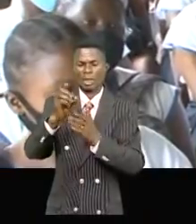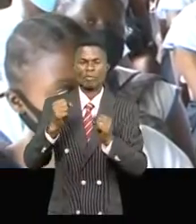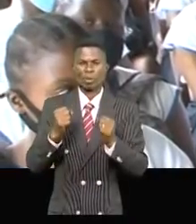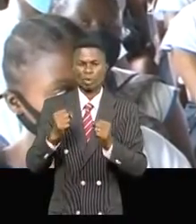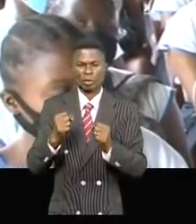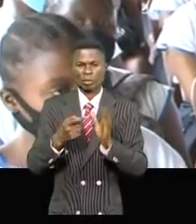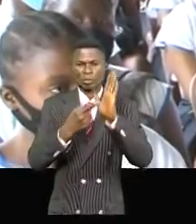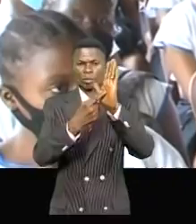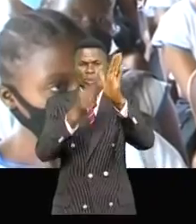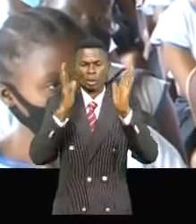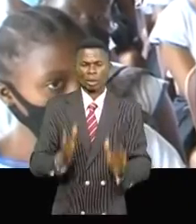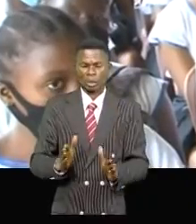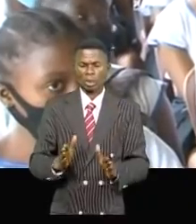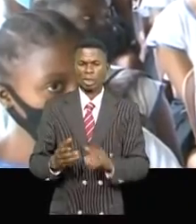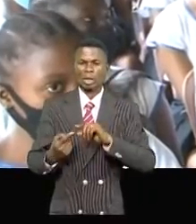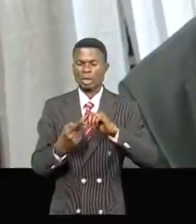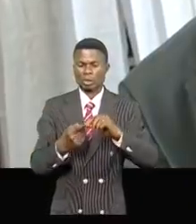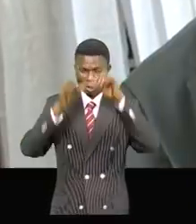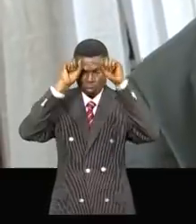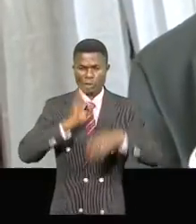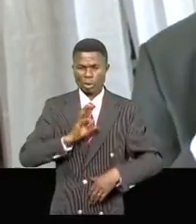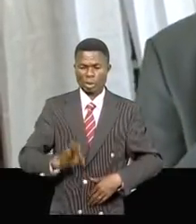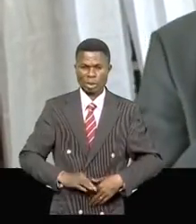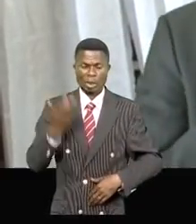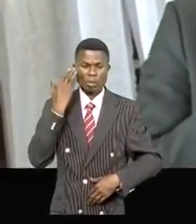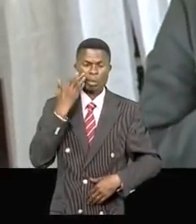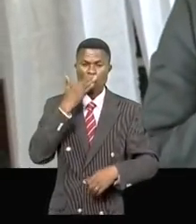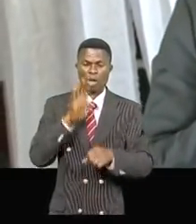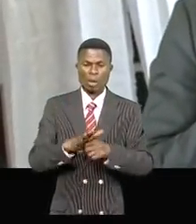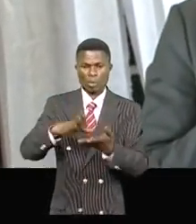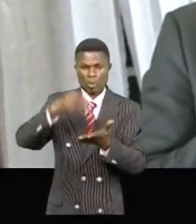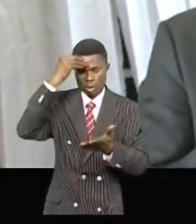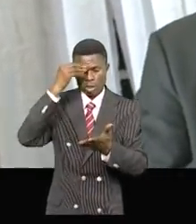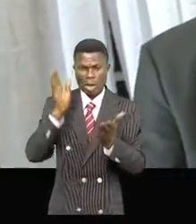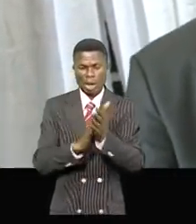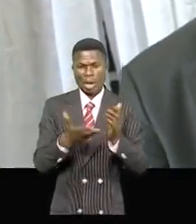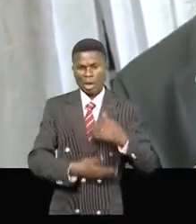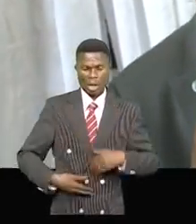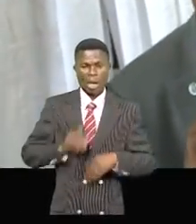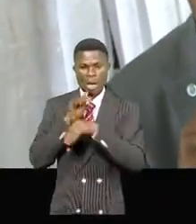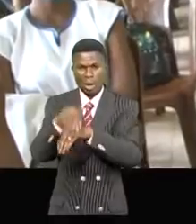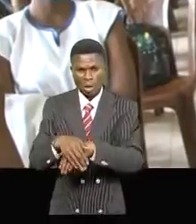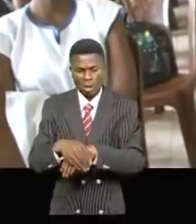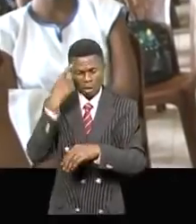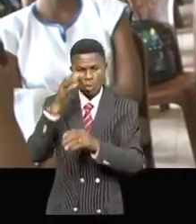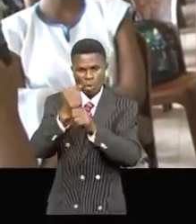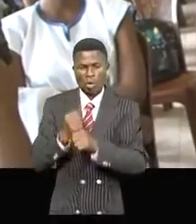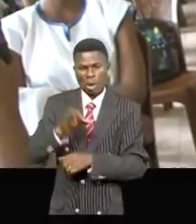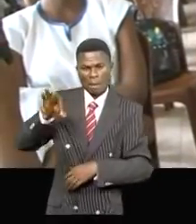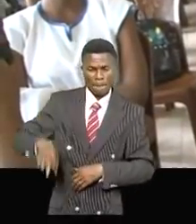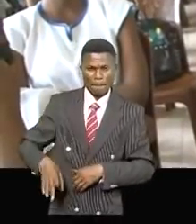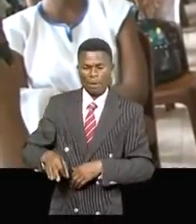Les représentants personnels du chef de l'État, Yannick Luntadila, a promis aux élèves du dit lycée de s'impliquer afin de bénéficier des